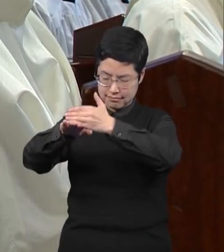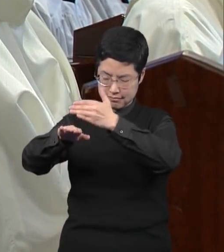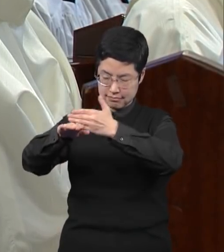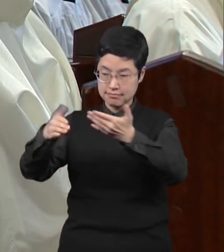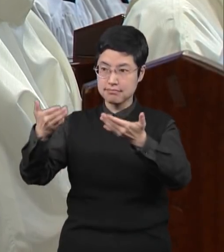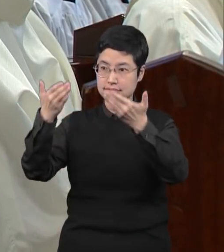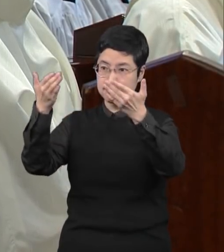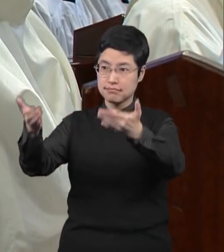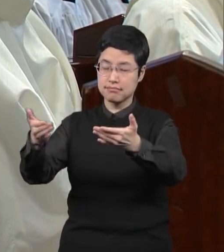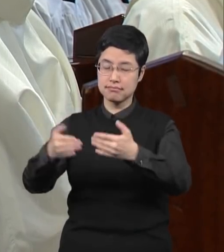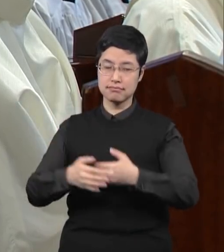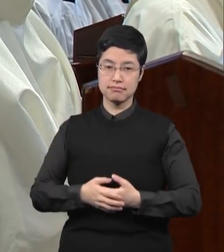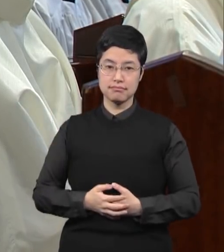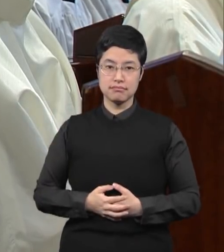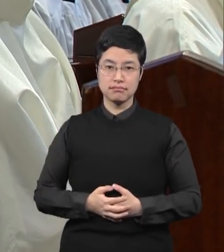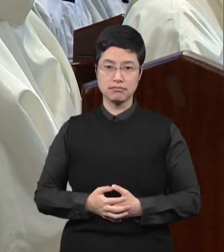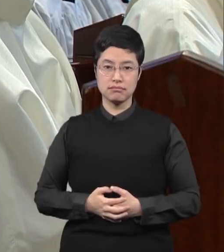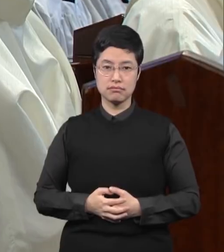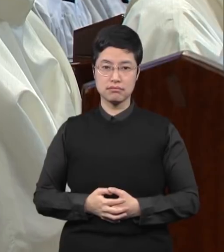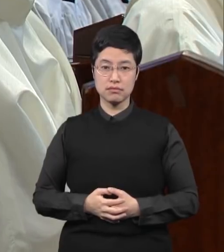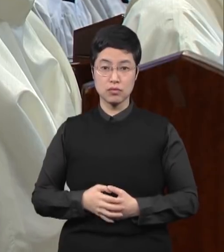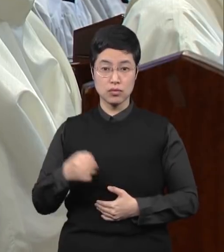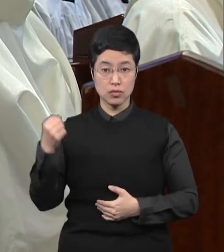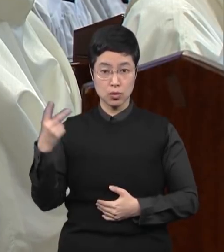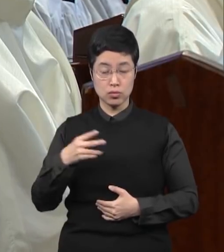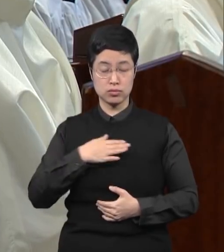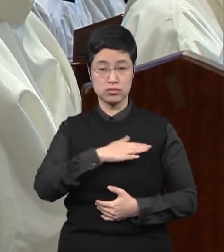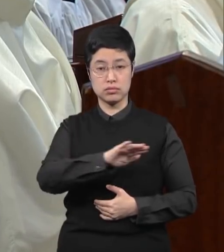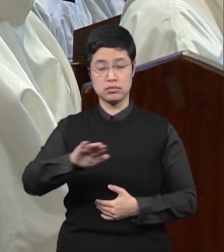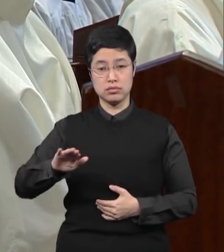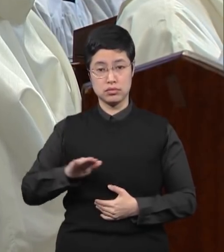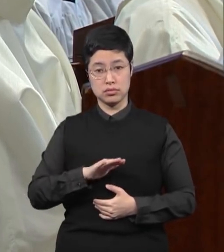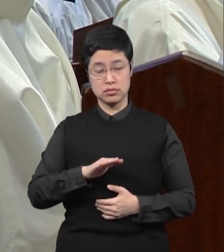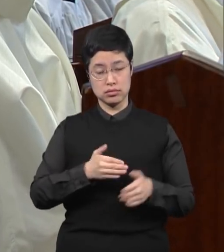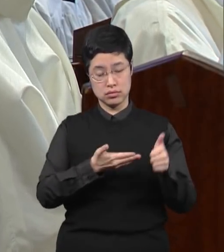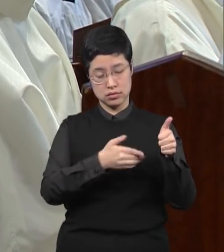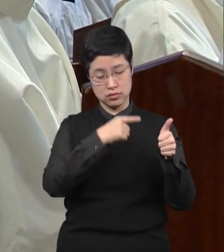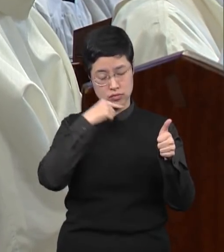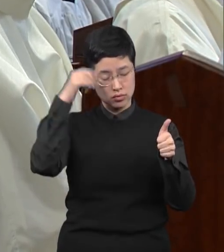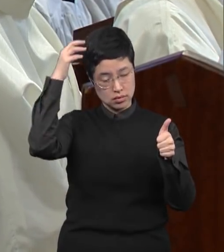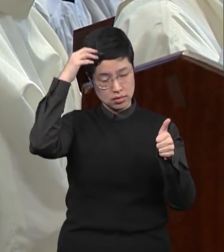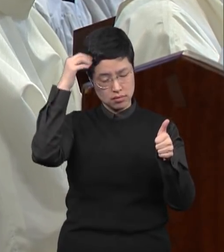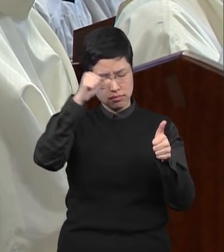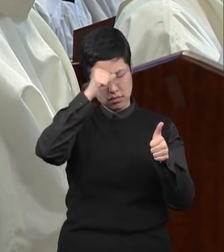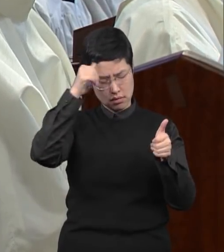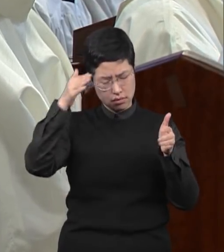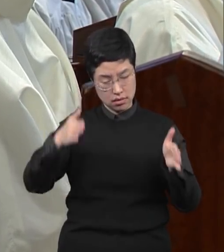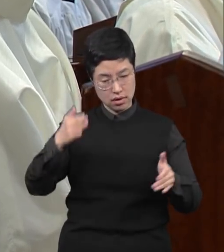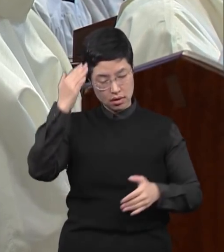감사를 드립니다. 또한 우리는 주기영님께서 일생